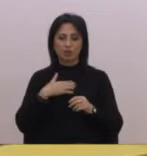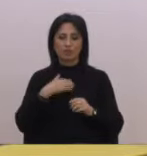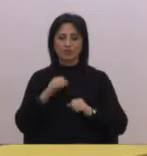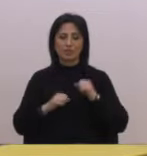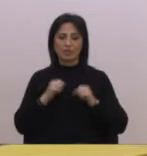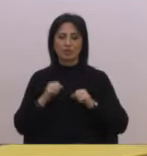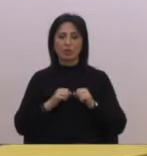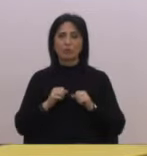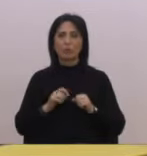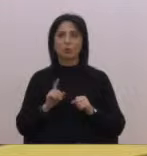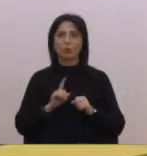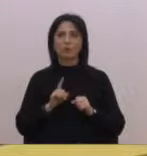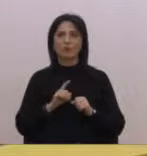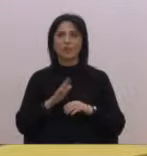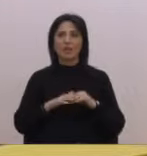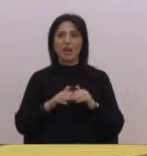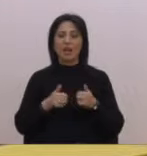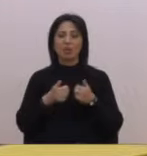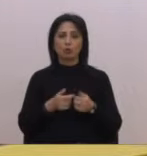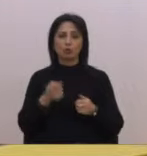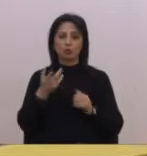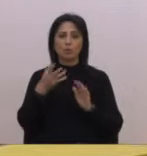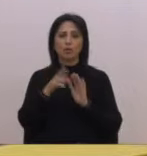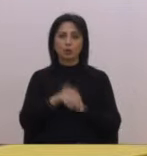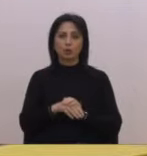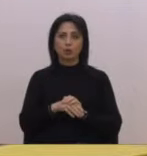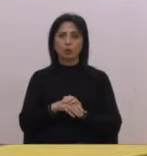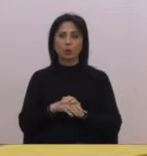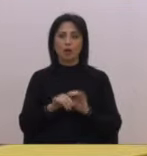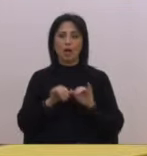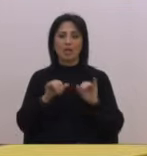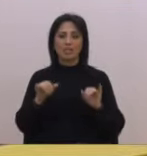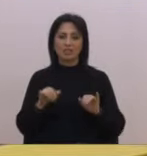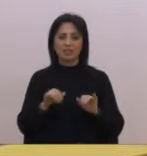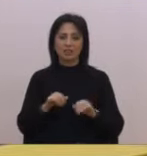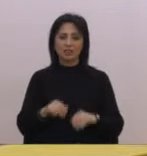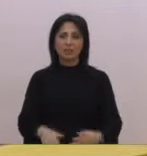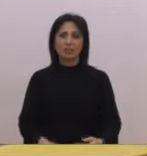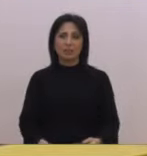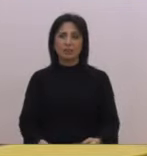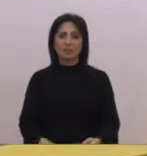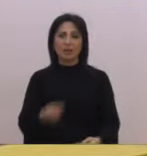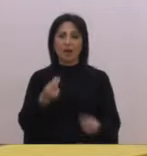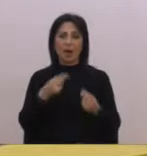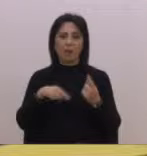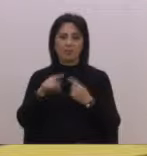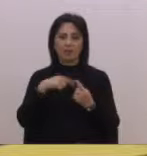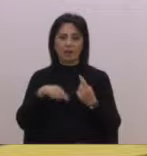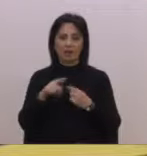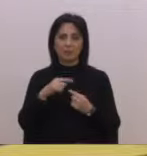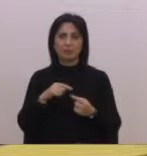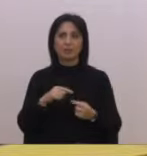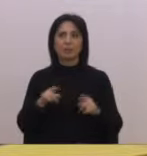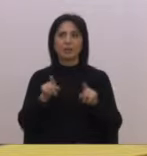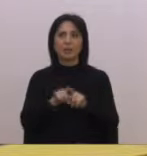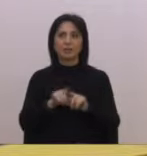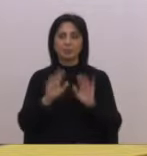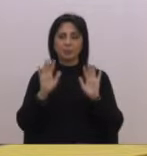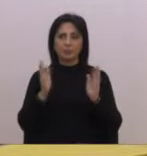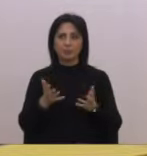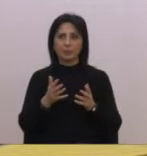რომ ხელი შეუწყოთ, მათ შორის გაიზარდოს სააქციო კაპიტალი, ასევე